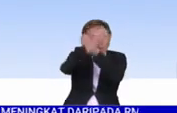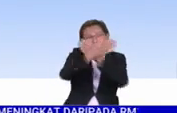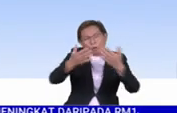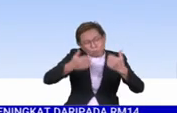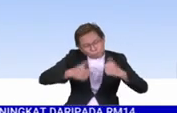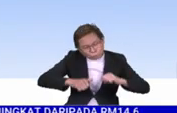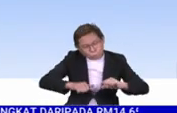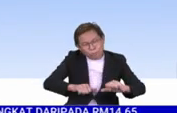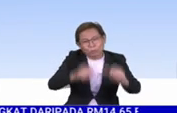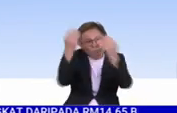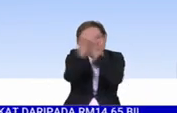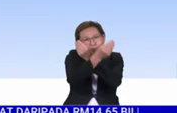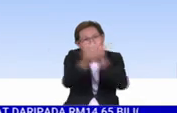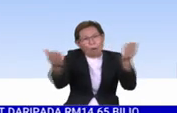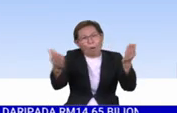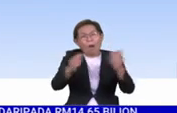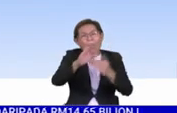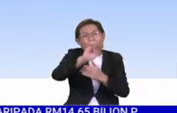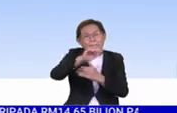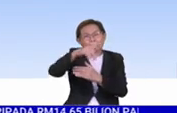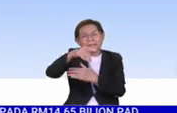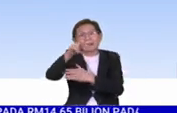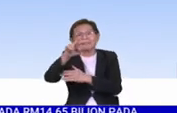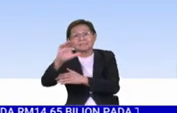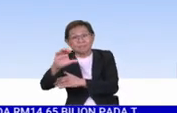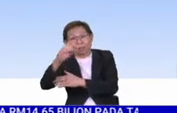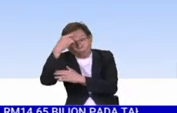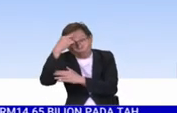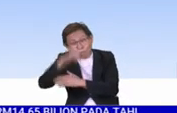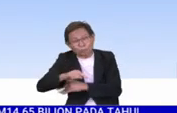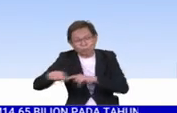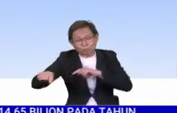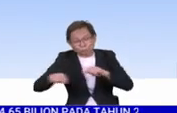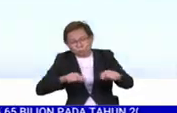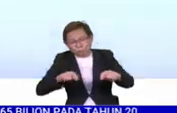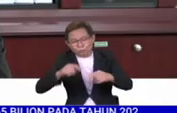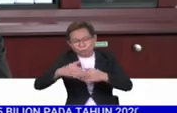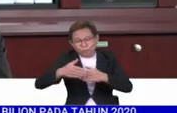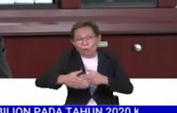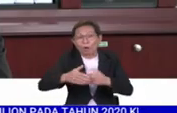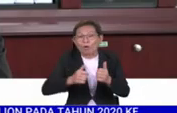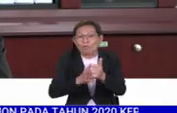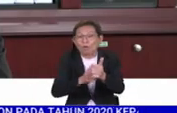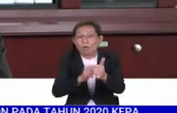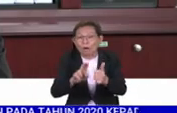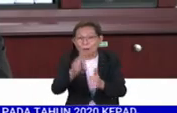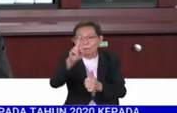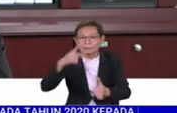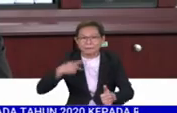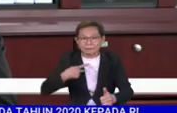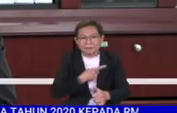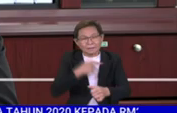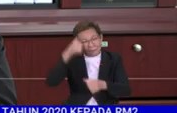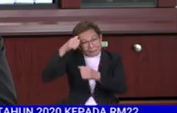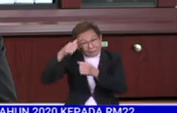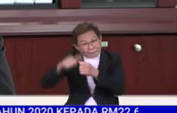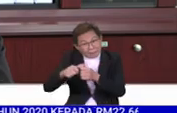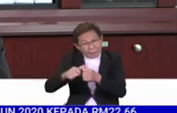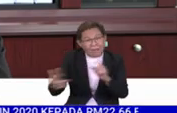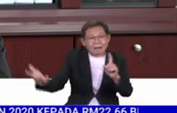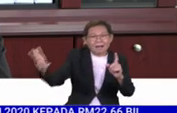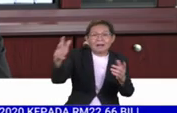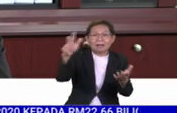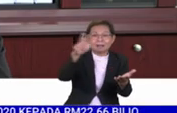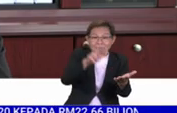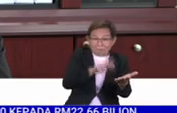terus sampai kepada pihak NTRC untuk tindakan susulan. Kita kena ingat, bila kita daftar sebagai pengikrar,